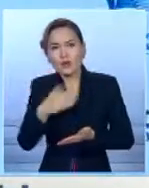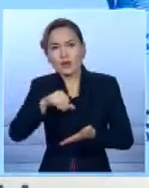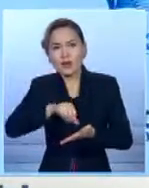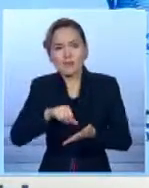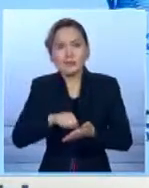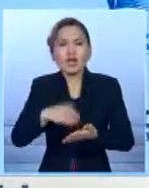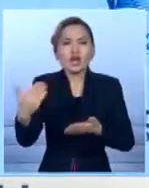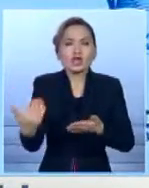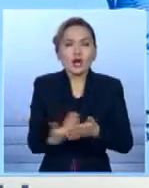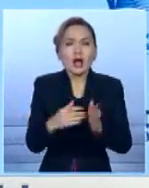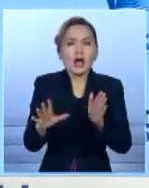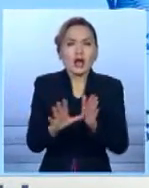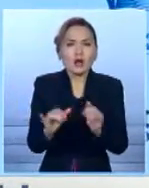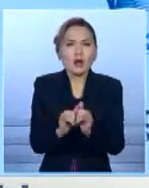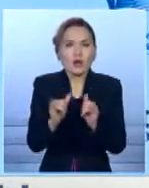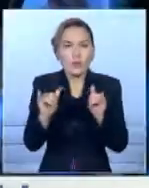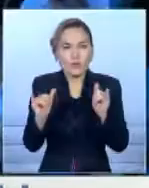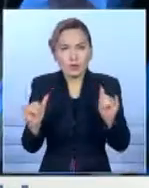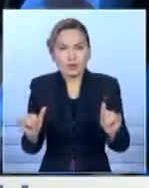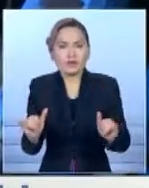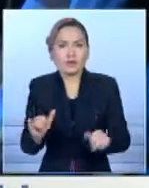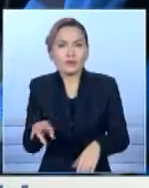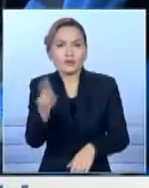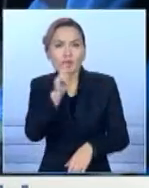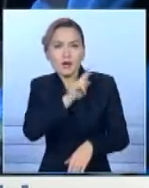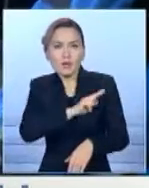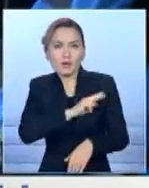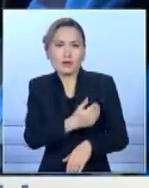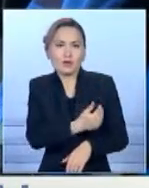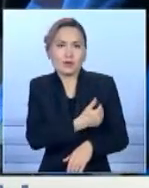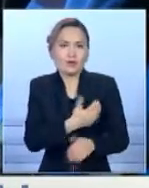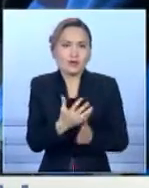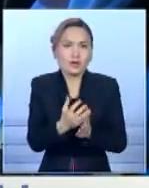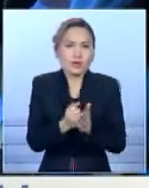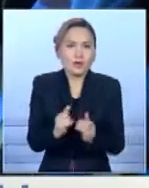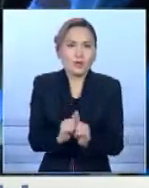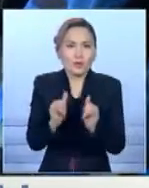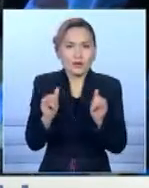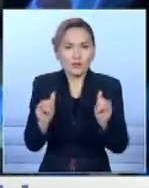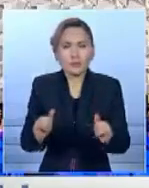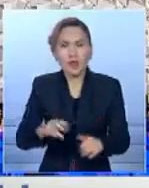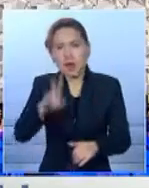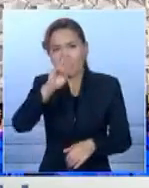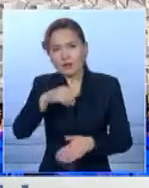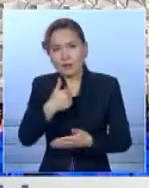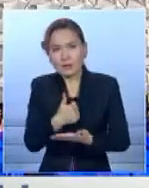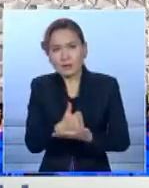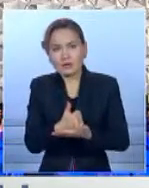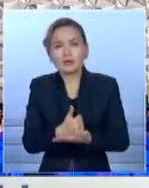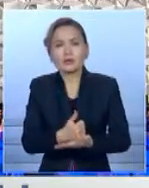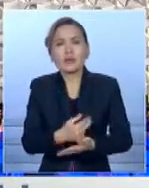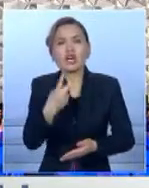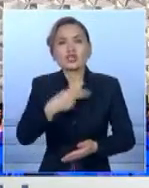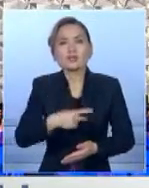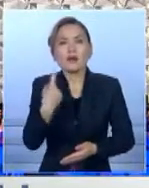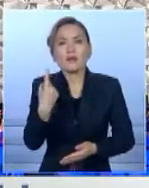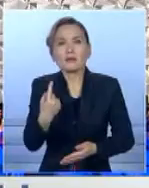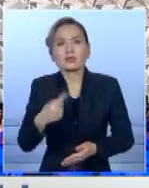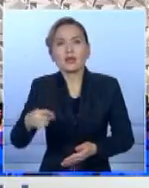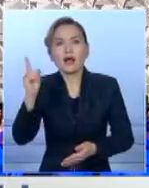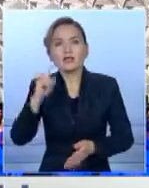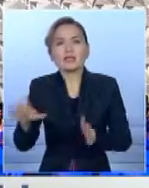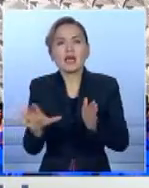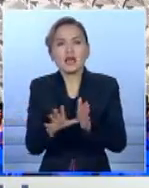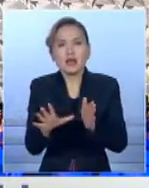қуат көздері барынша қолжетімді бола бастаған жеткізді. Ендігі меже оны тиімді пайдалану болмақ. Елбасы 21-ші ғасыр энергетика